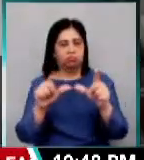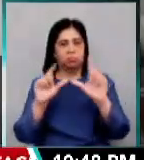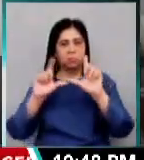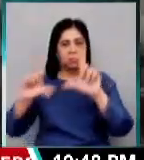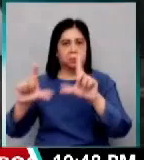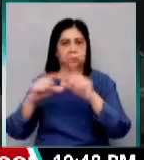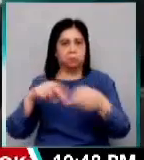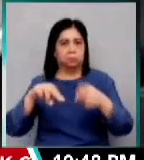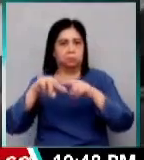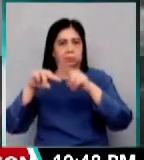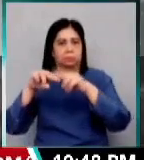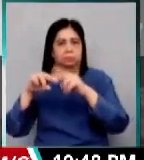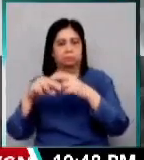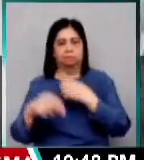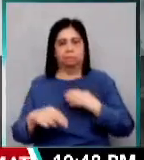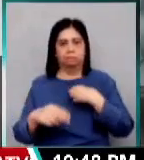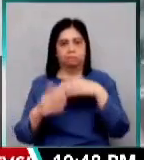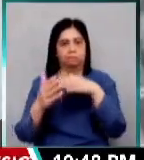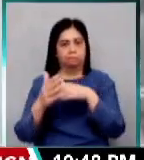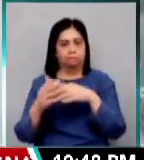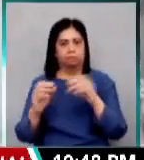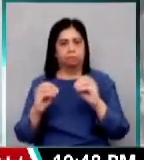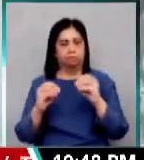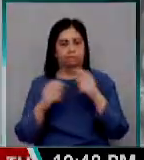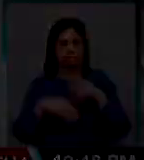na reklamo. Wala siyang pahayag.